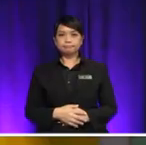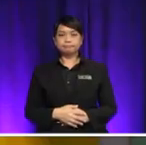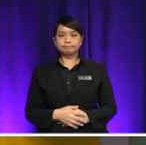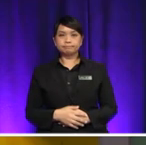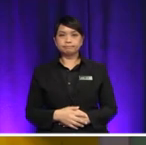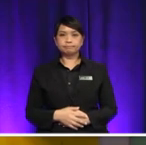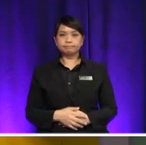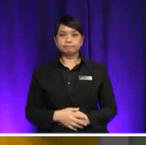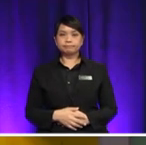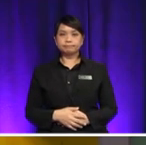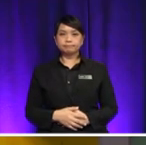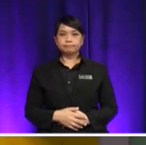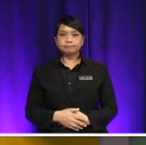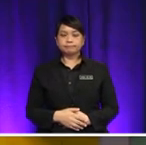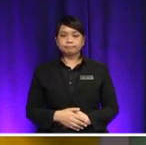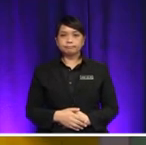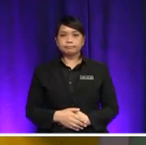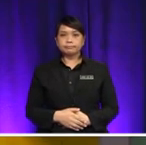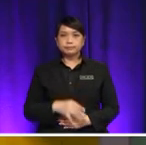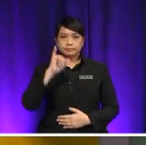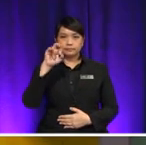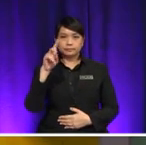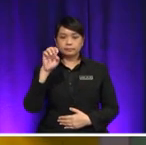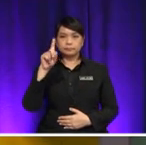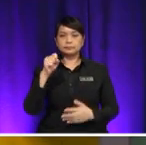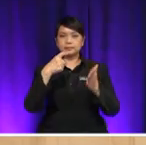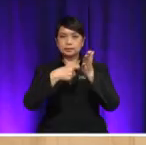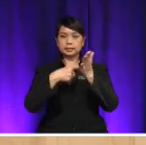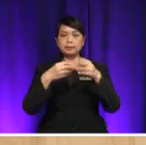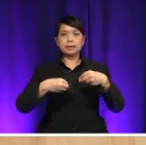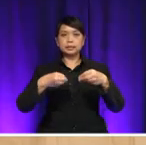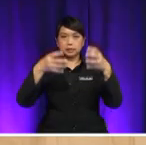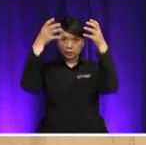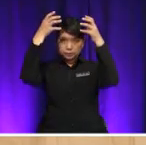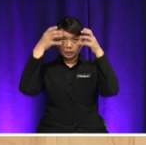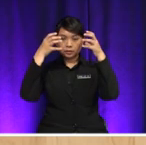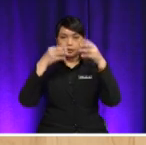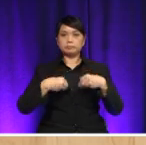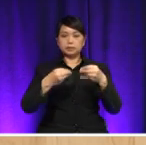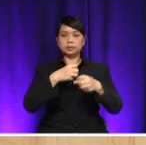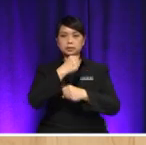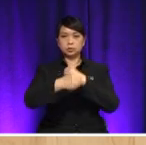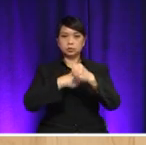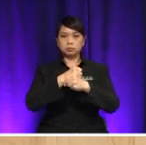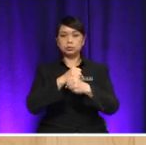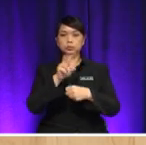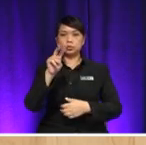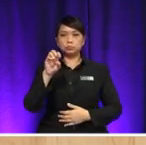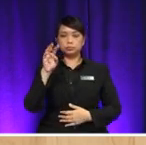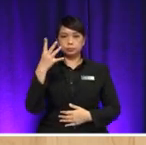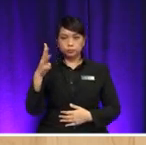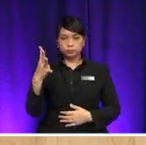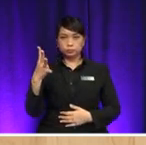soalnya yang terakhir Oke indeks harga bagi topi cleader pada tahun 2014 berasaskan tahun